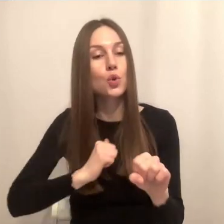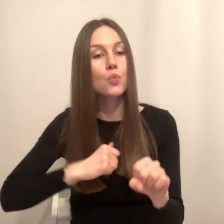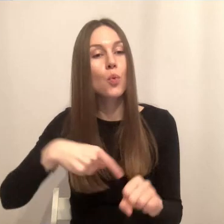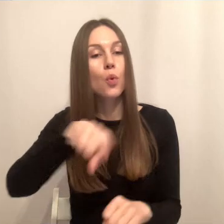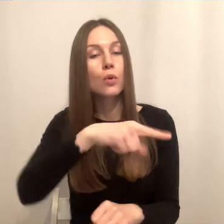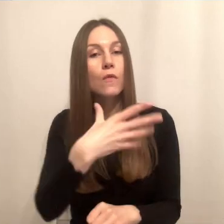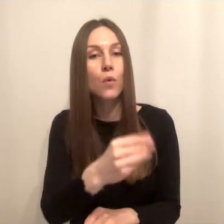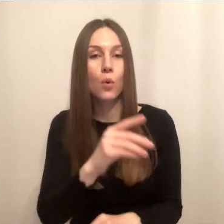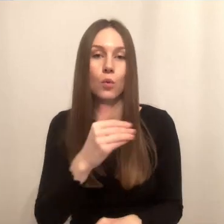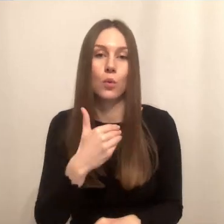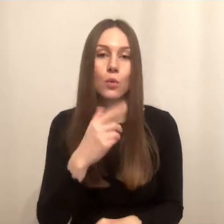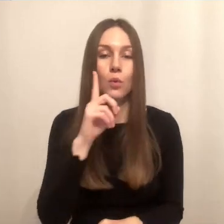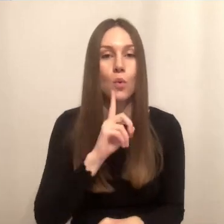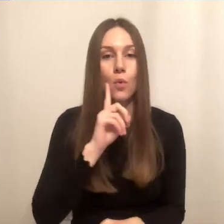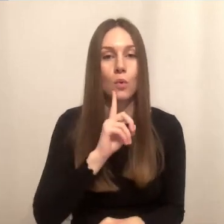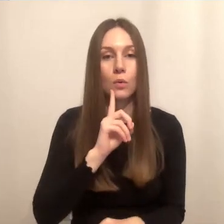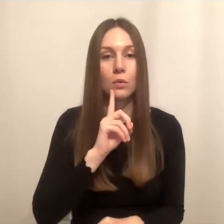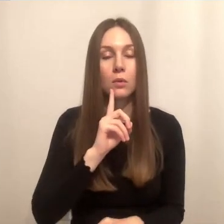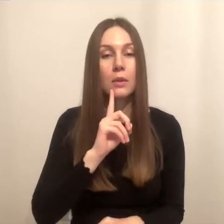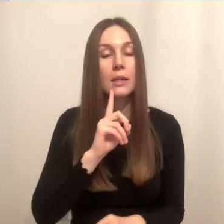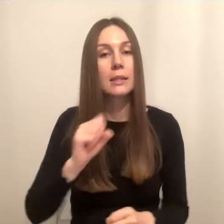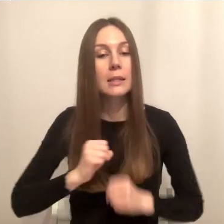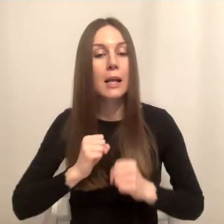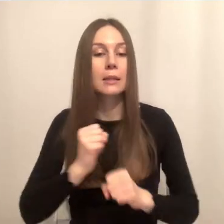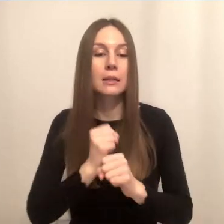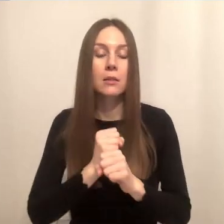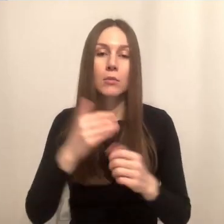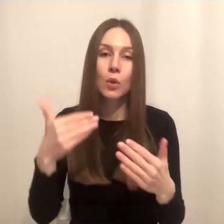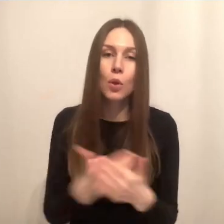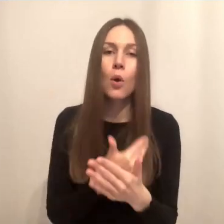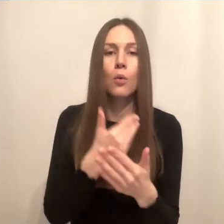ir stengiasi dirbti inovaciškai ir